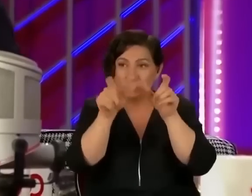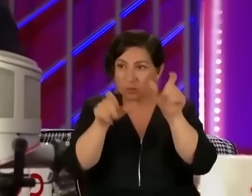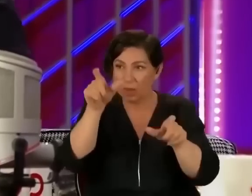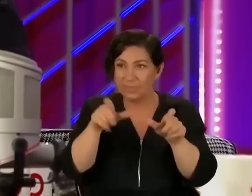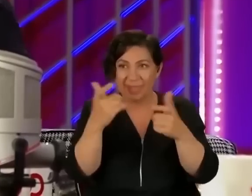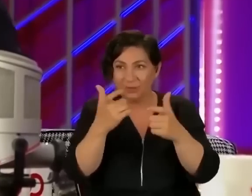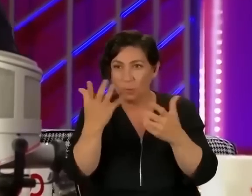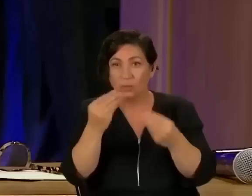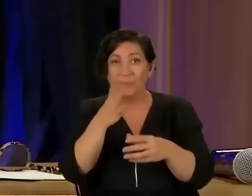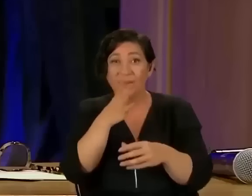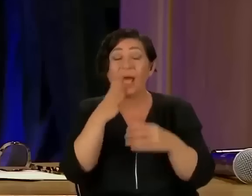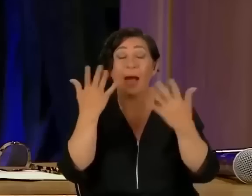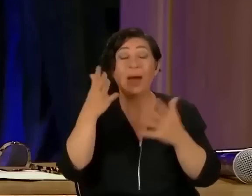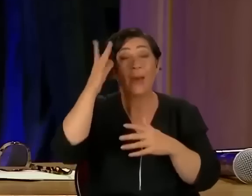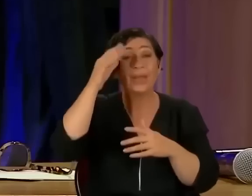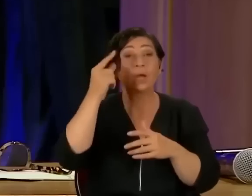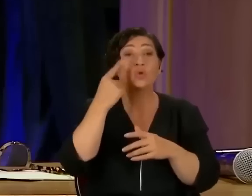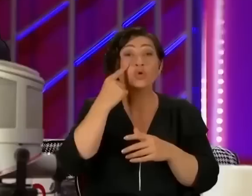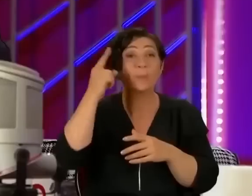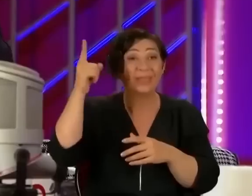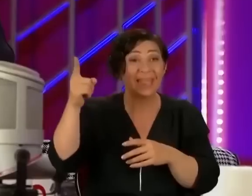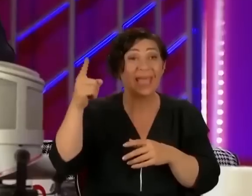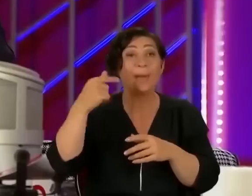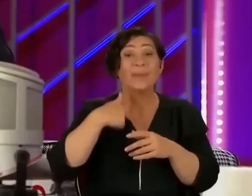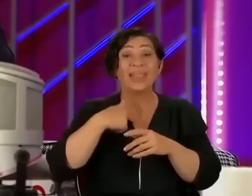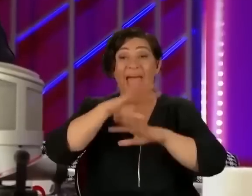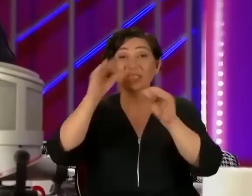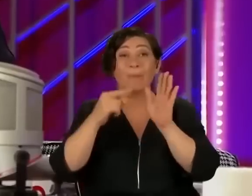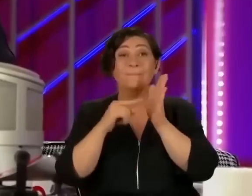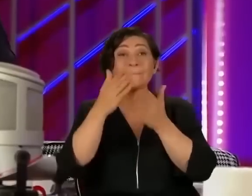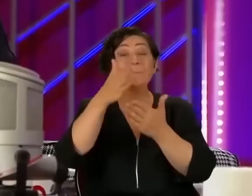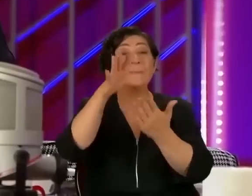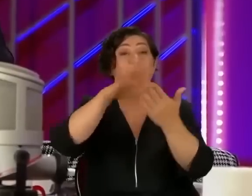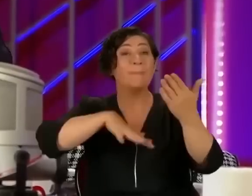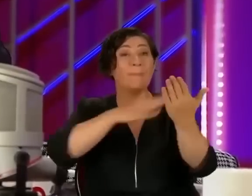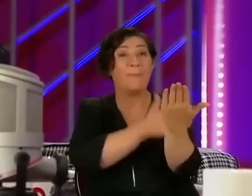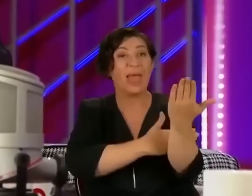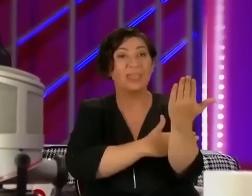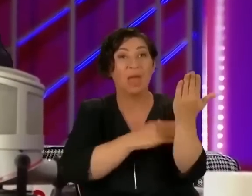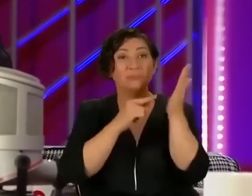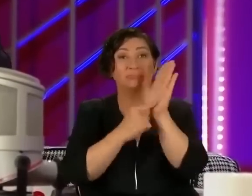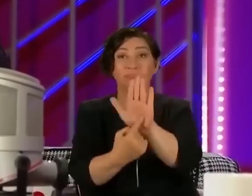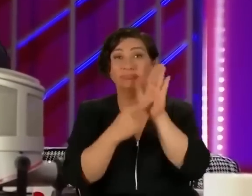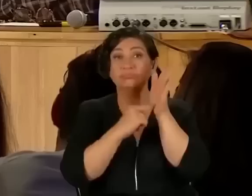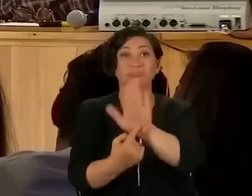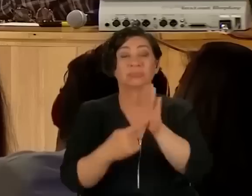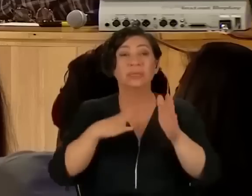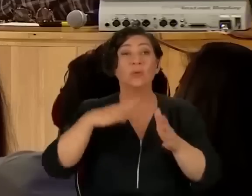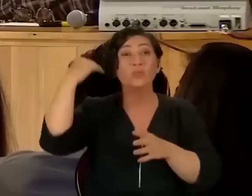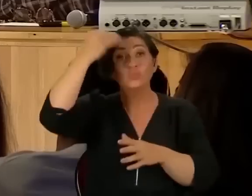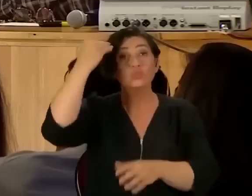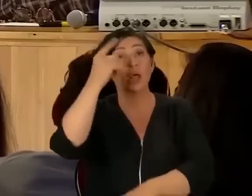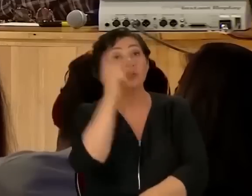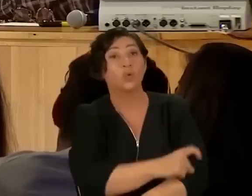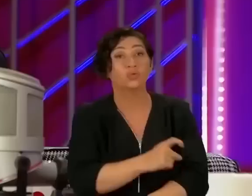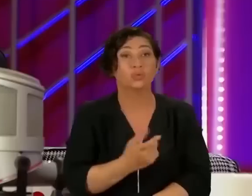kodlar, hepimizin nerede olduğunu bilir. Ama Amerikan hükümeti benden her şeyin belgesini istedi. Yani benim nerede oturduğumu muhtara